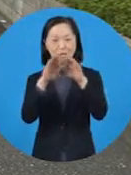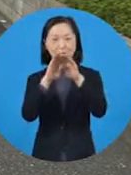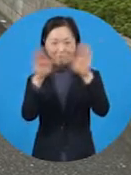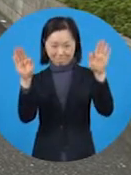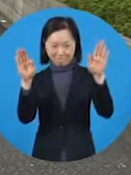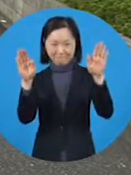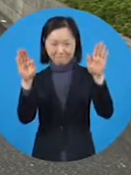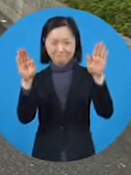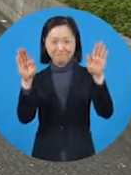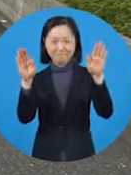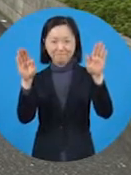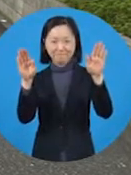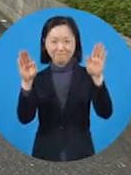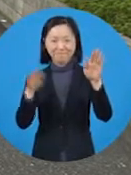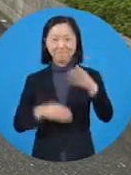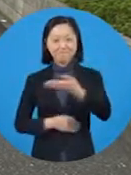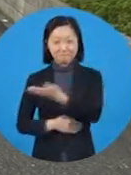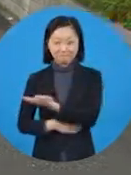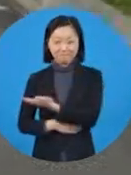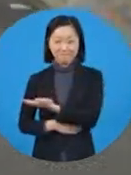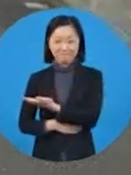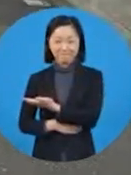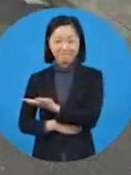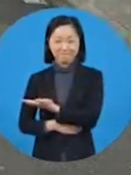行われるんです。その名も